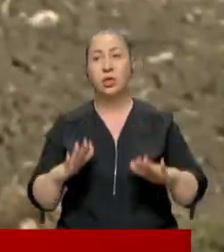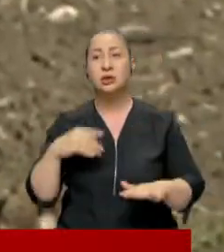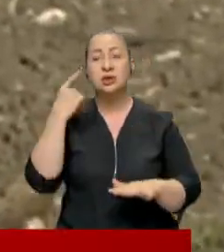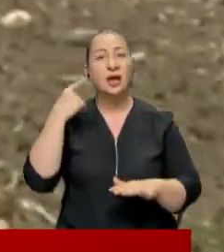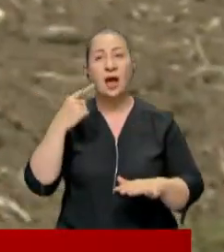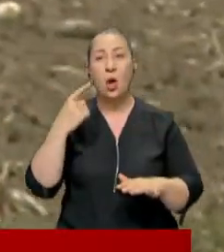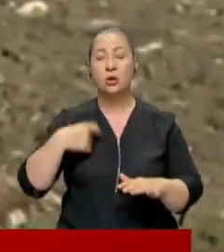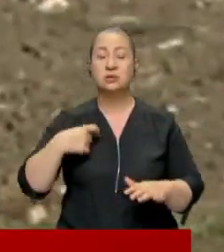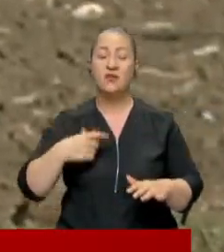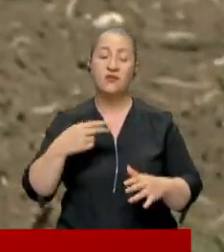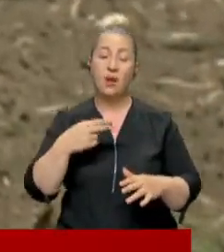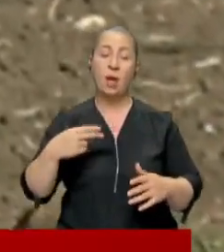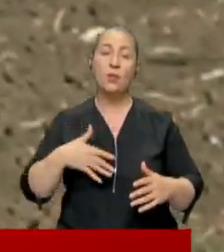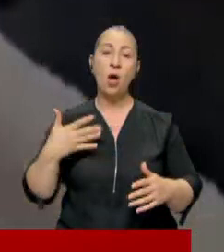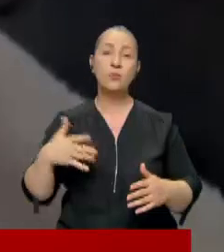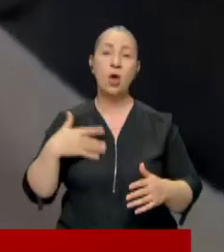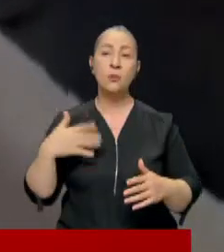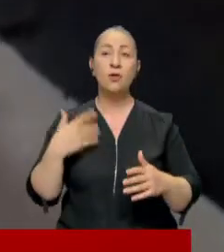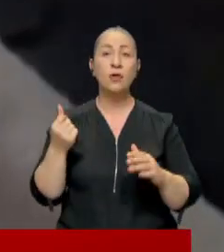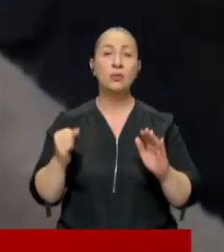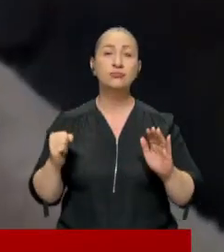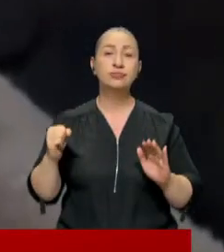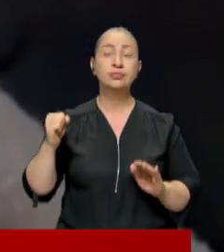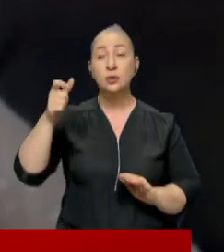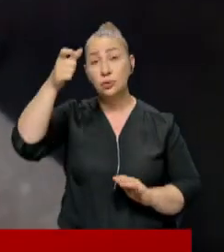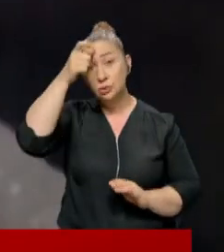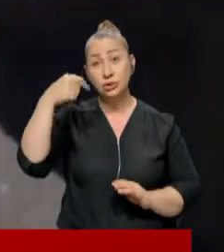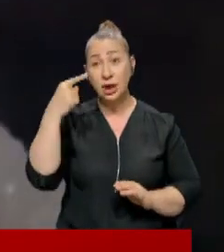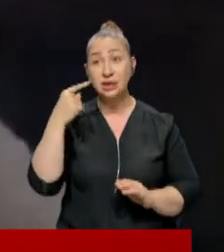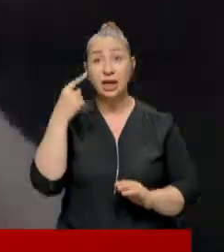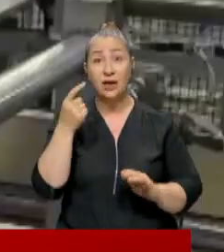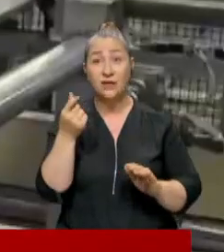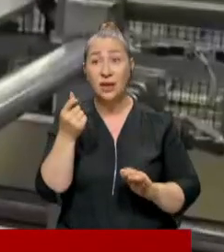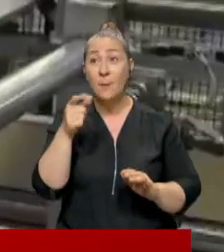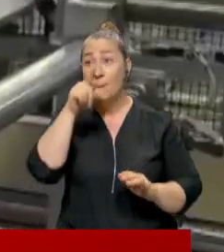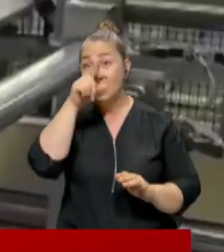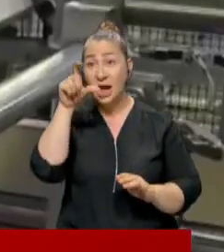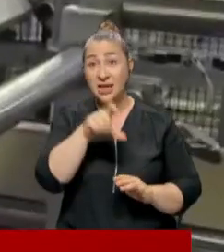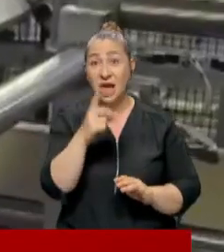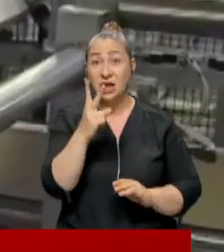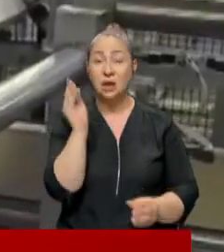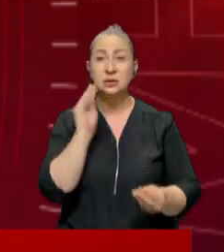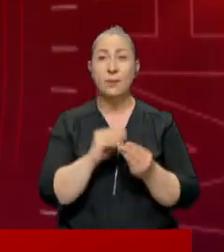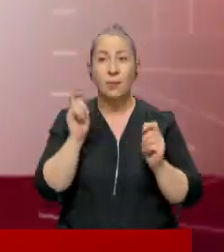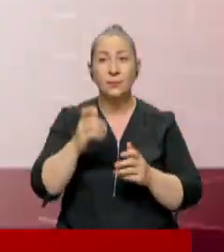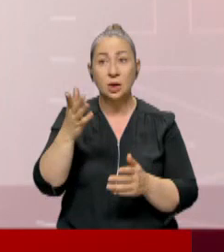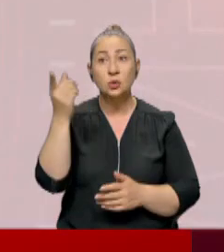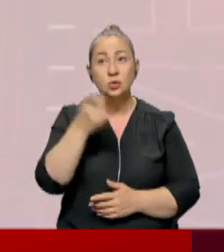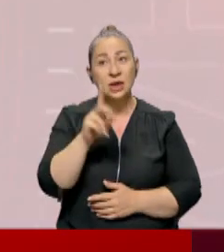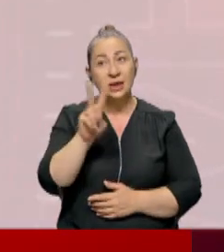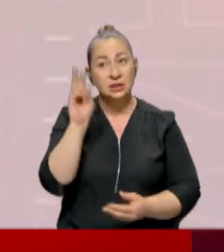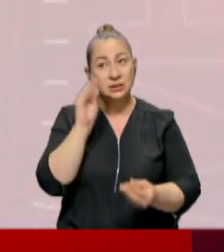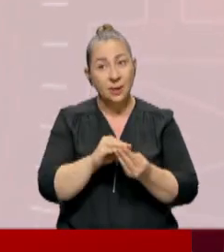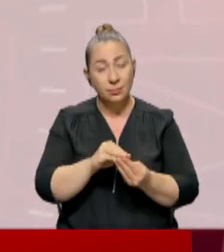özel firmaların inisiyatifine kaldı. Fiyatlar arttı. Türk Şeker de şeker fiyatlarına Mart ayında 2 kez zam yaptı. %20